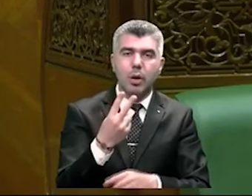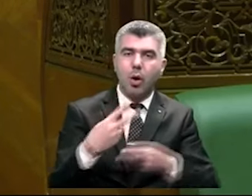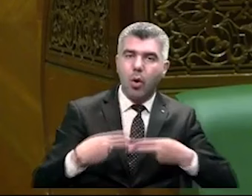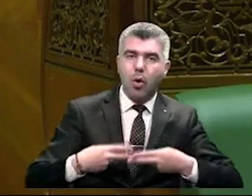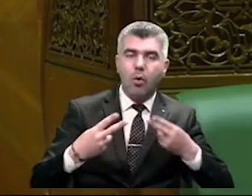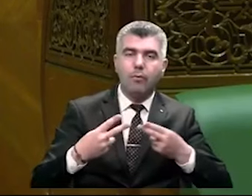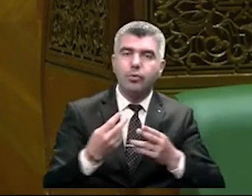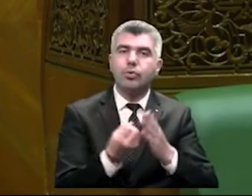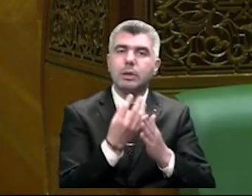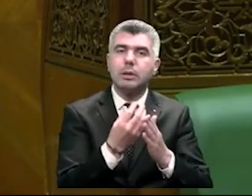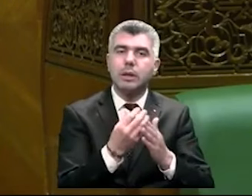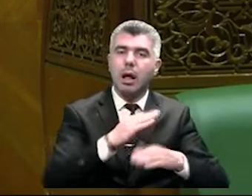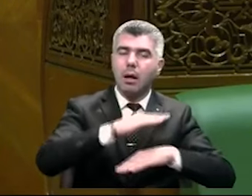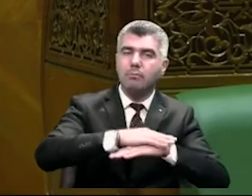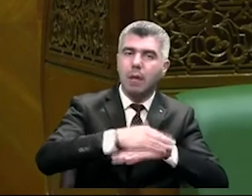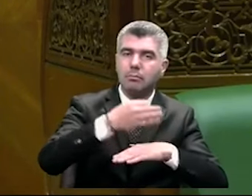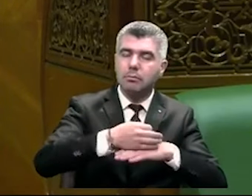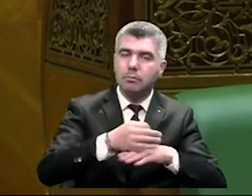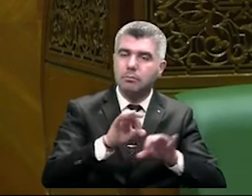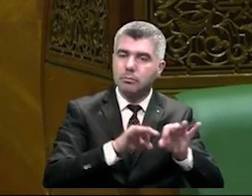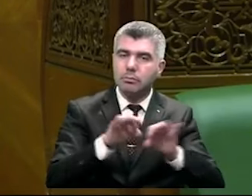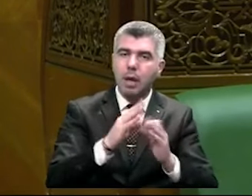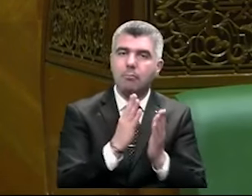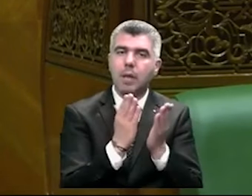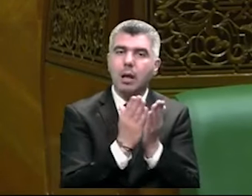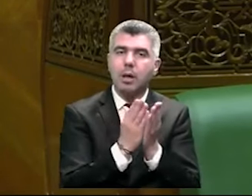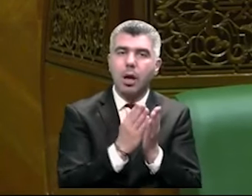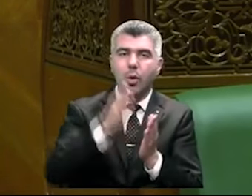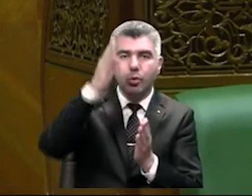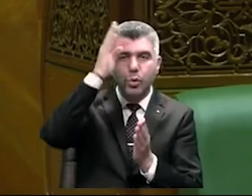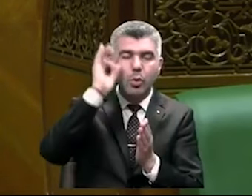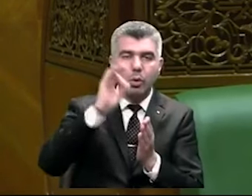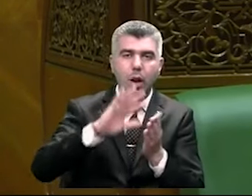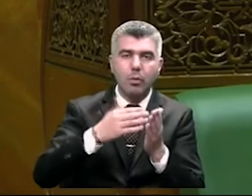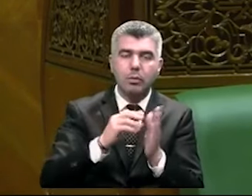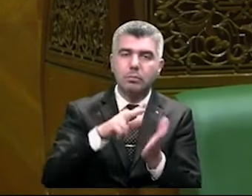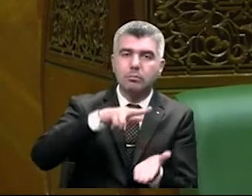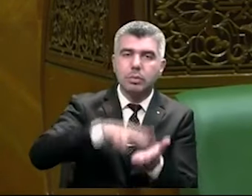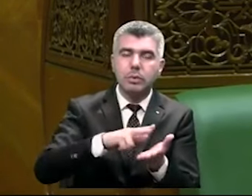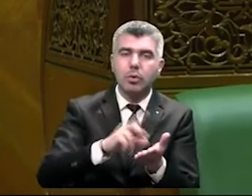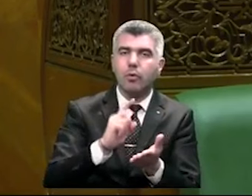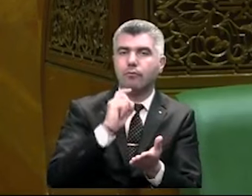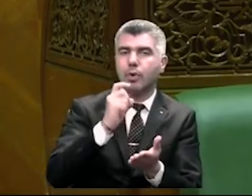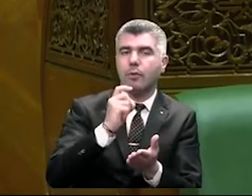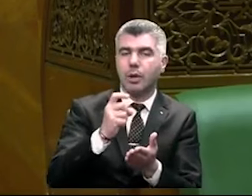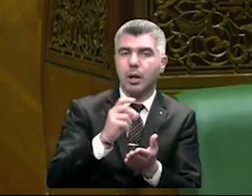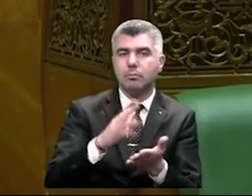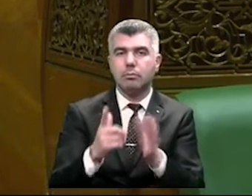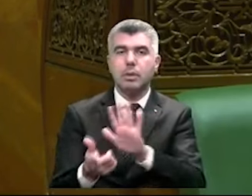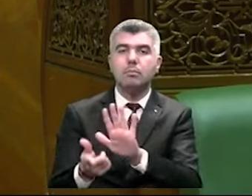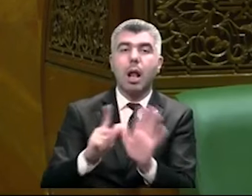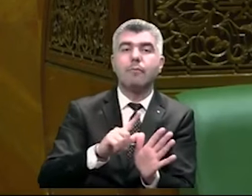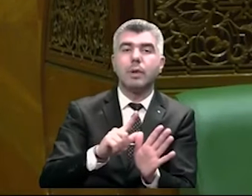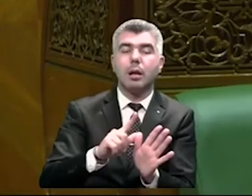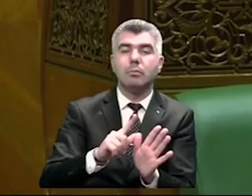بضوابط جديده تؤطر نظام الدراسات بسلك الدكتوراه من بينها اقرار منحه شهريه تقدرها 7000